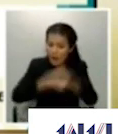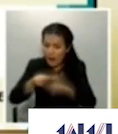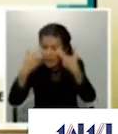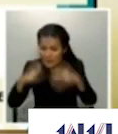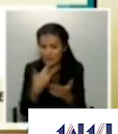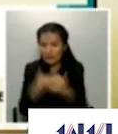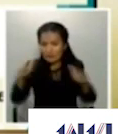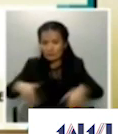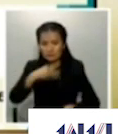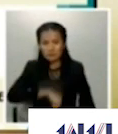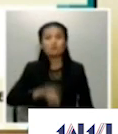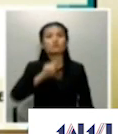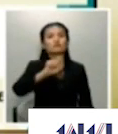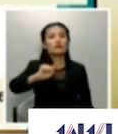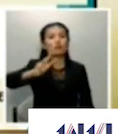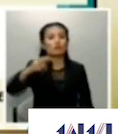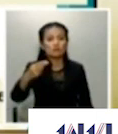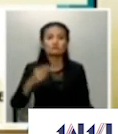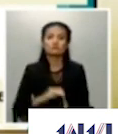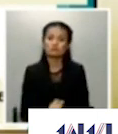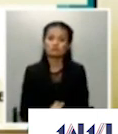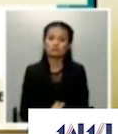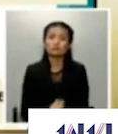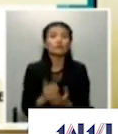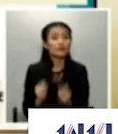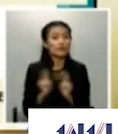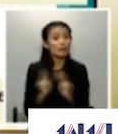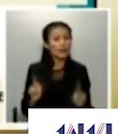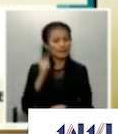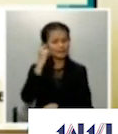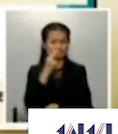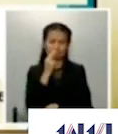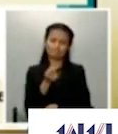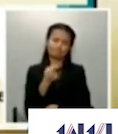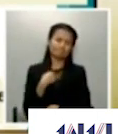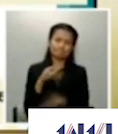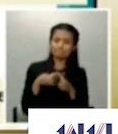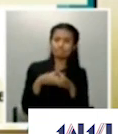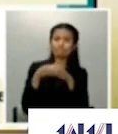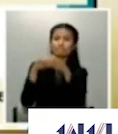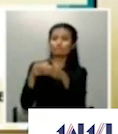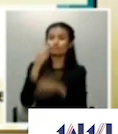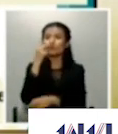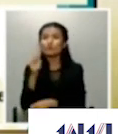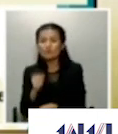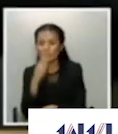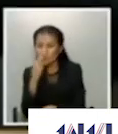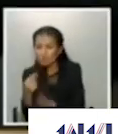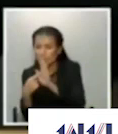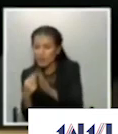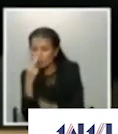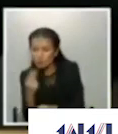า 160,000 บาทคณะกรรมการเราก็ได้ไปศึกษาดูงานนะครับหลายพื้นที่จ